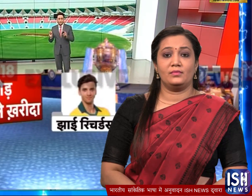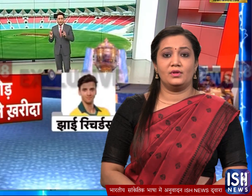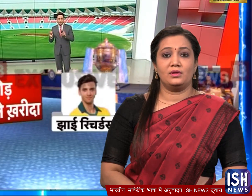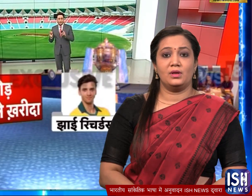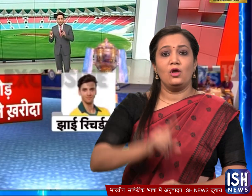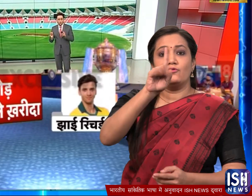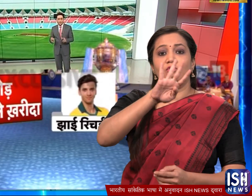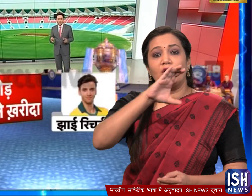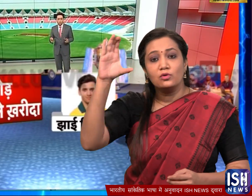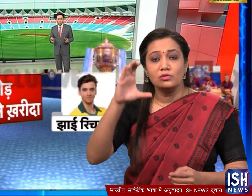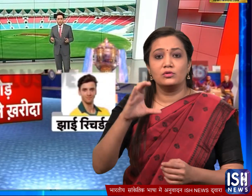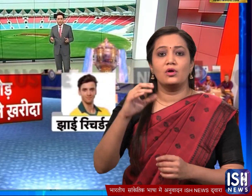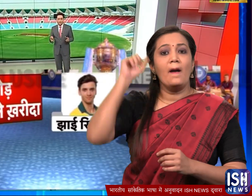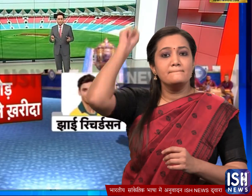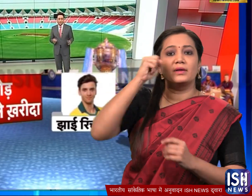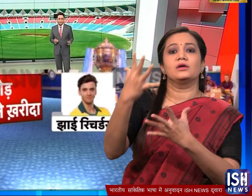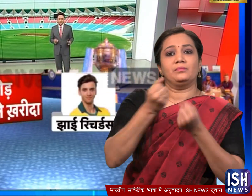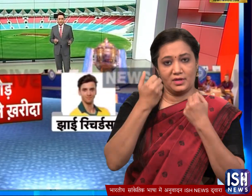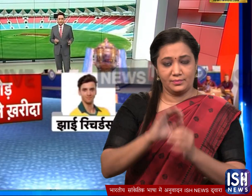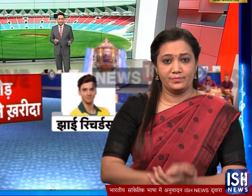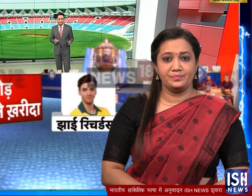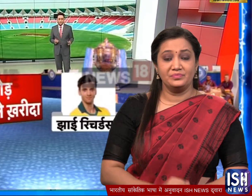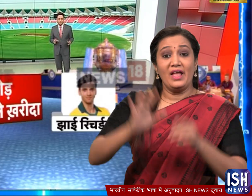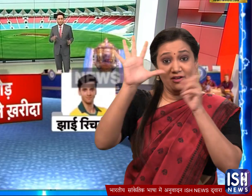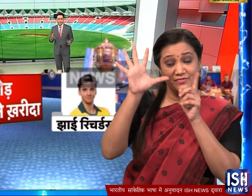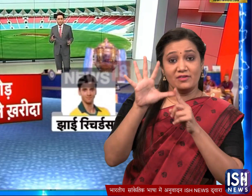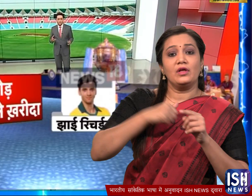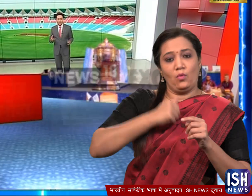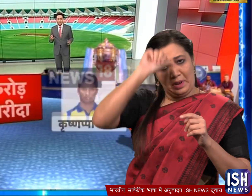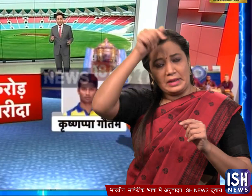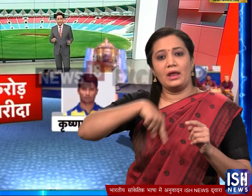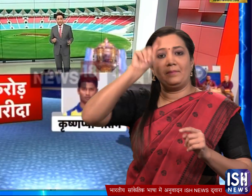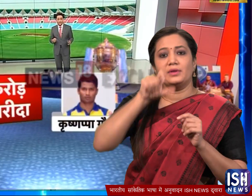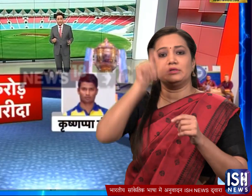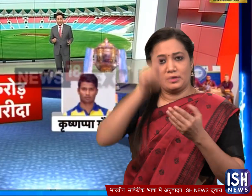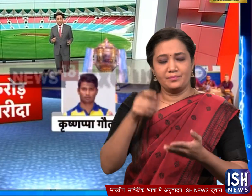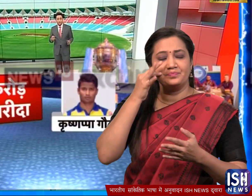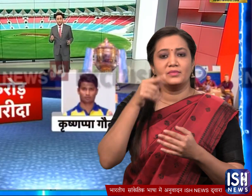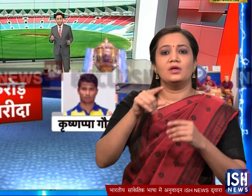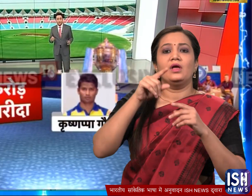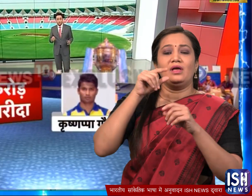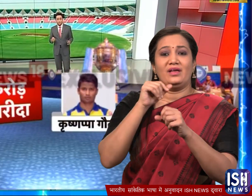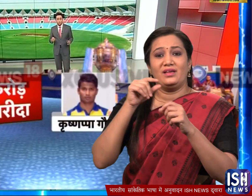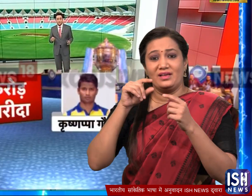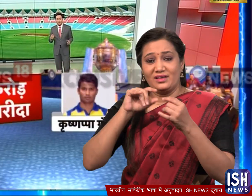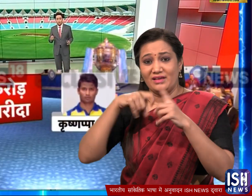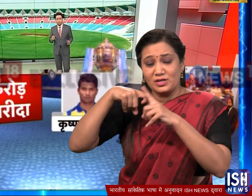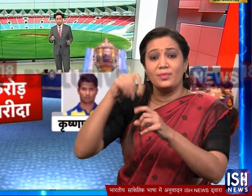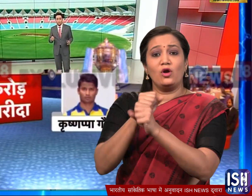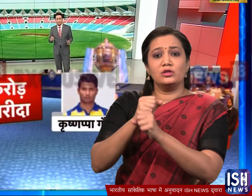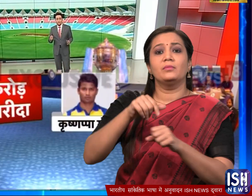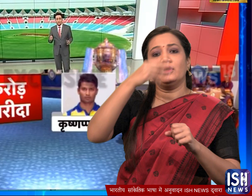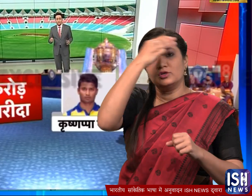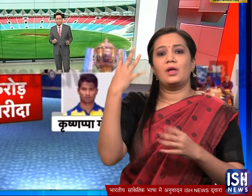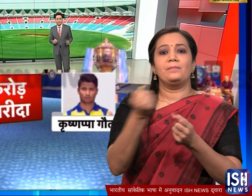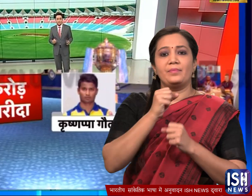जिन्हें 14 करोड़ रुपए में पंजाब किंग्स ने खरीदा। जबकि 5वां नंबर एक भारतीय खिलाड़ी का रहा, कृष्णप्पा गौतम को 9.25 करोड़